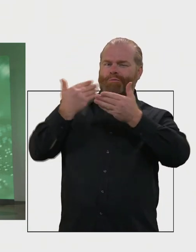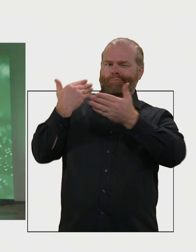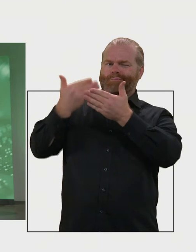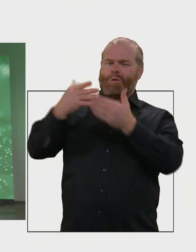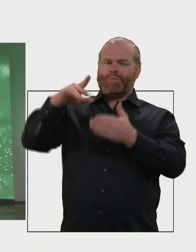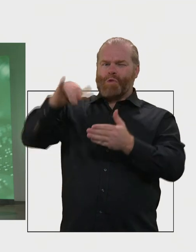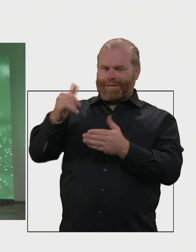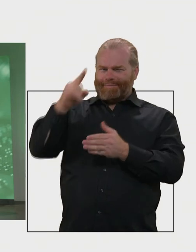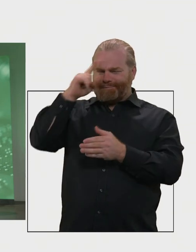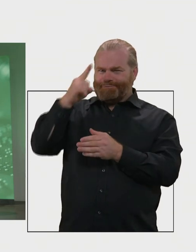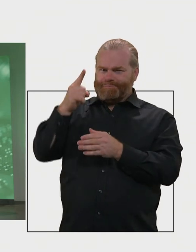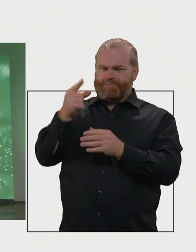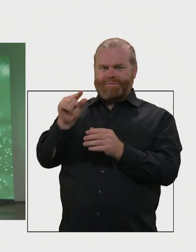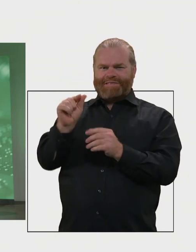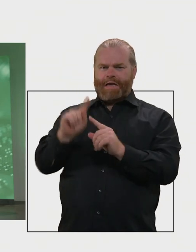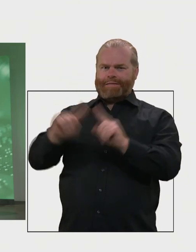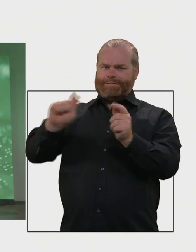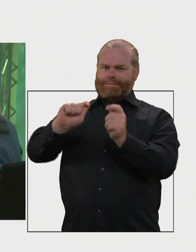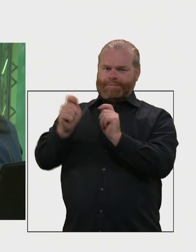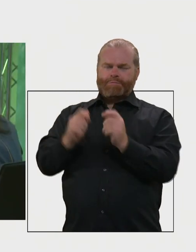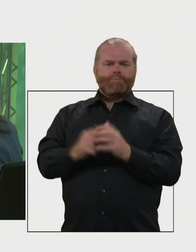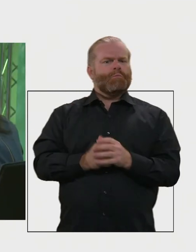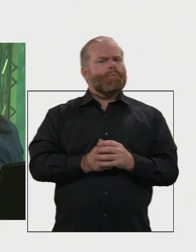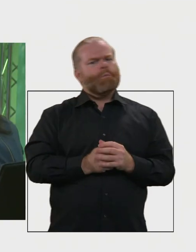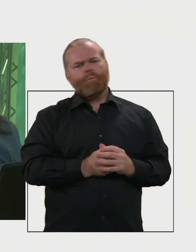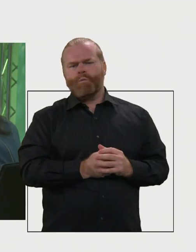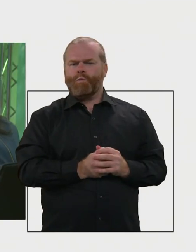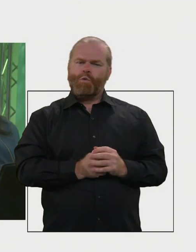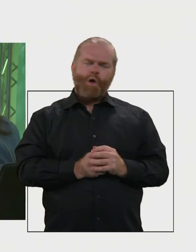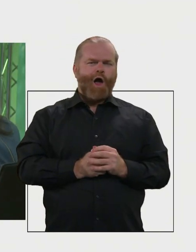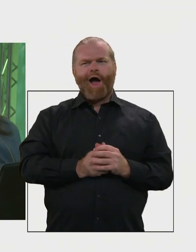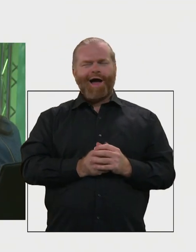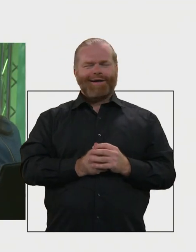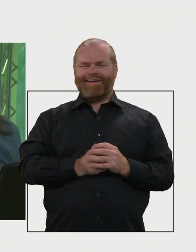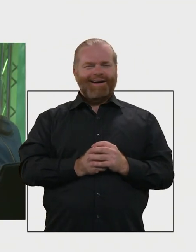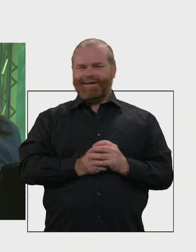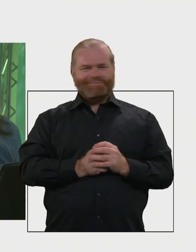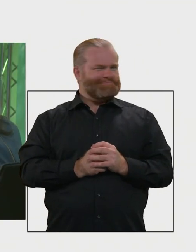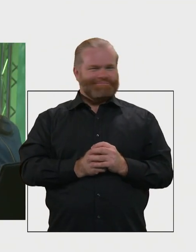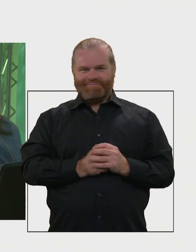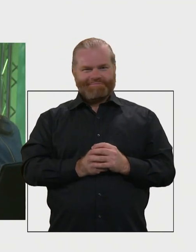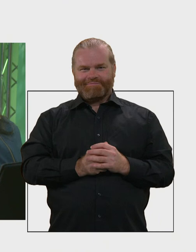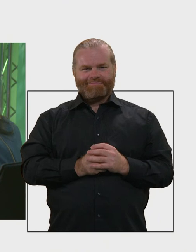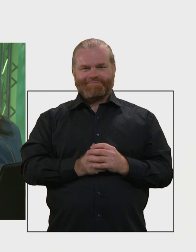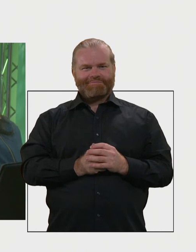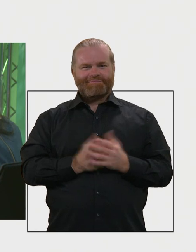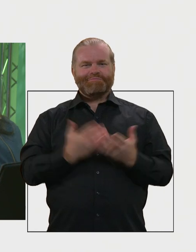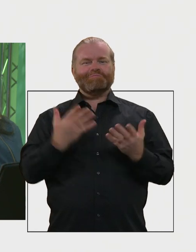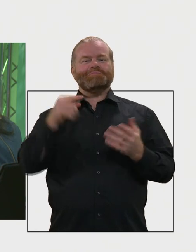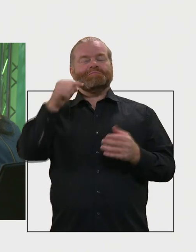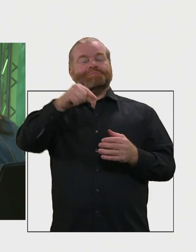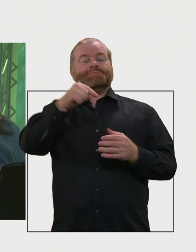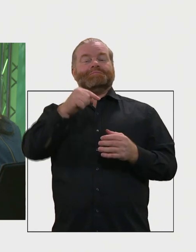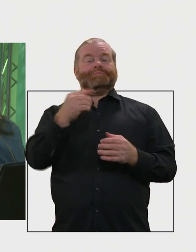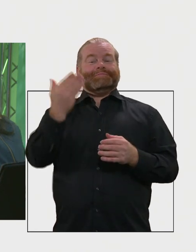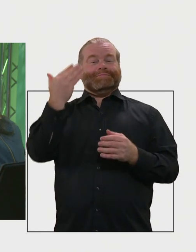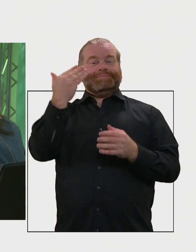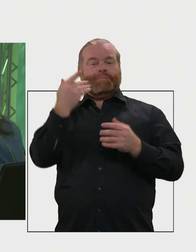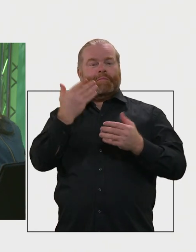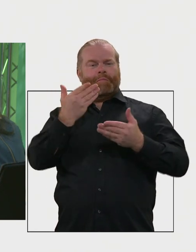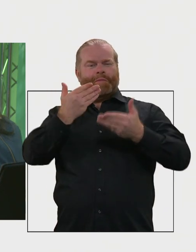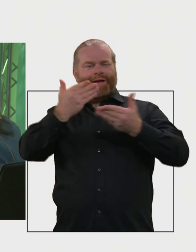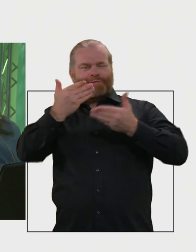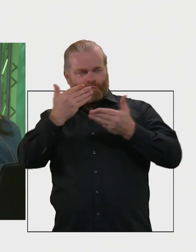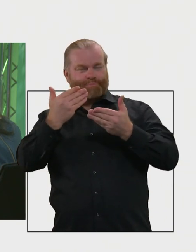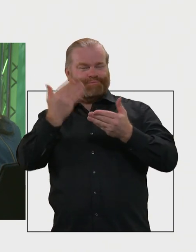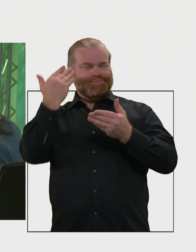Eigentlich nicht so sehr viel. Okay. Die Beratung im günstigsten Fall, das hatte ich schon betont, sind wir von